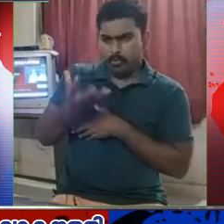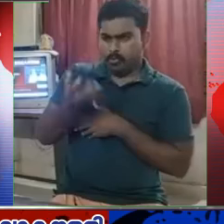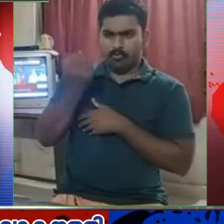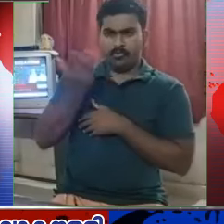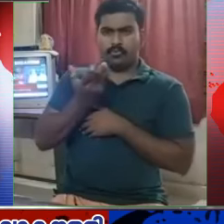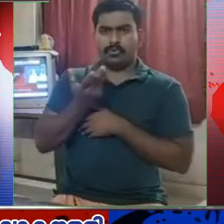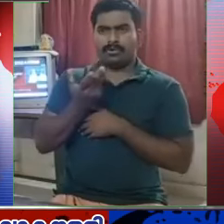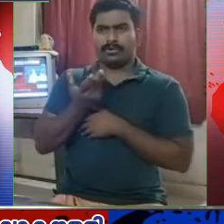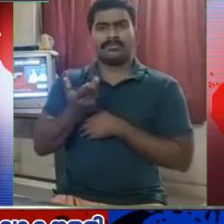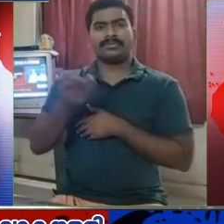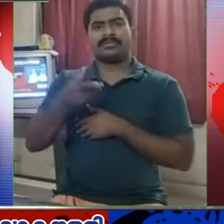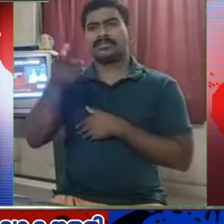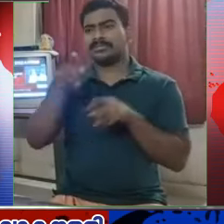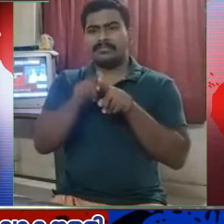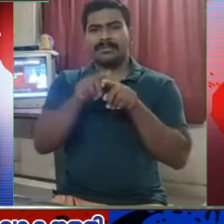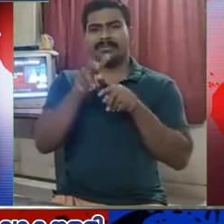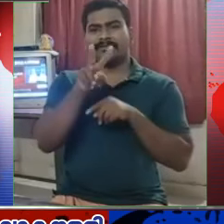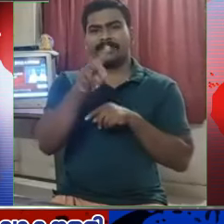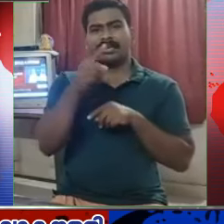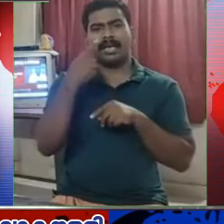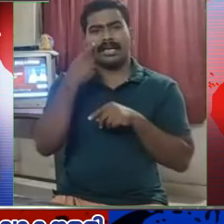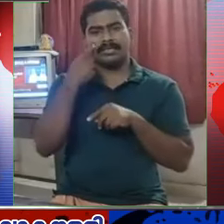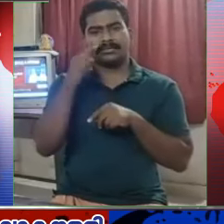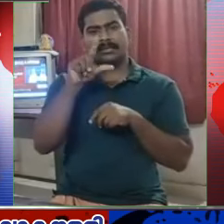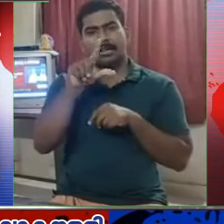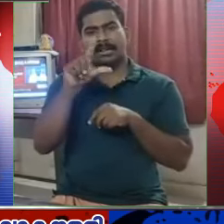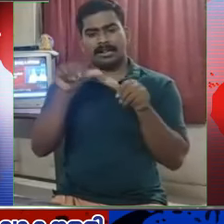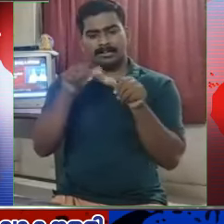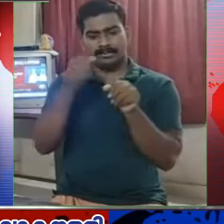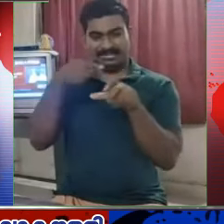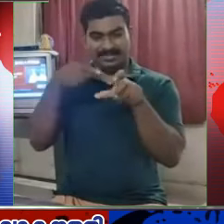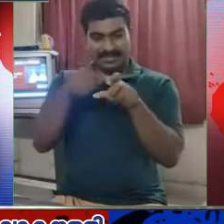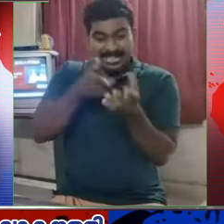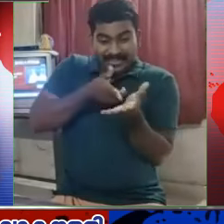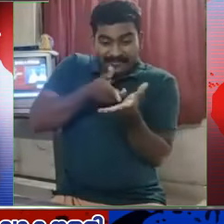12,000 രൂപ പിഴ ചുമത്തിയിട്ടുണ്ട്.